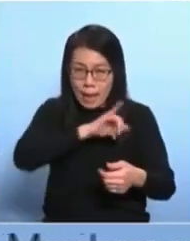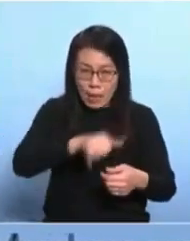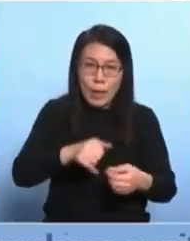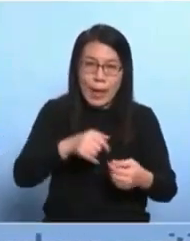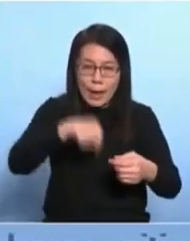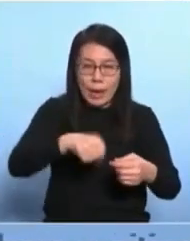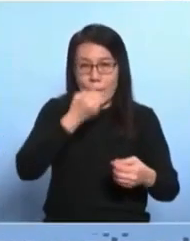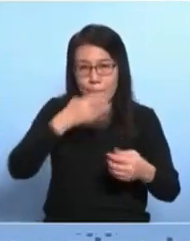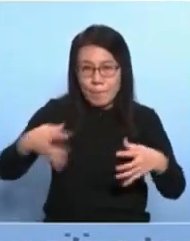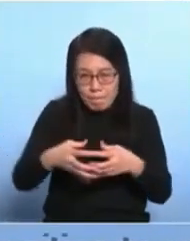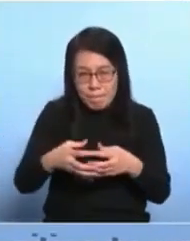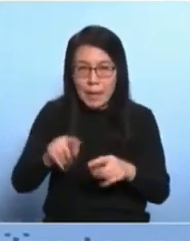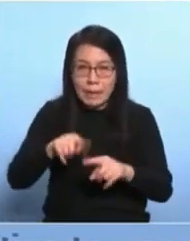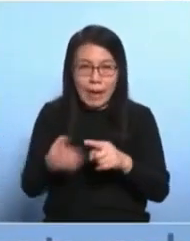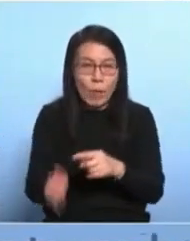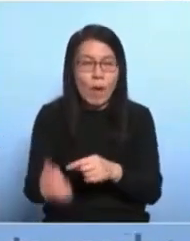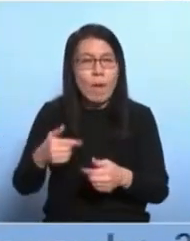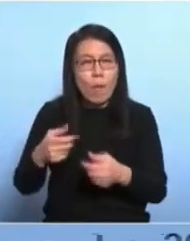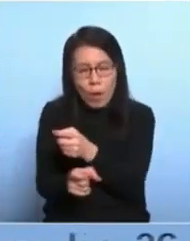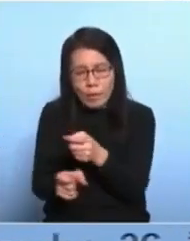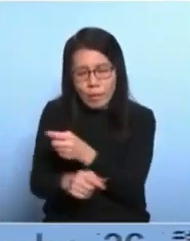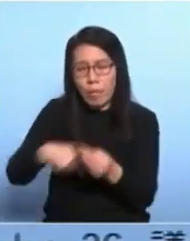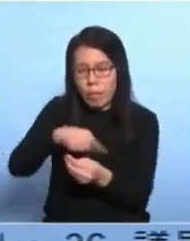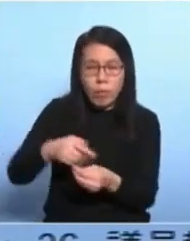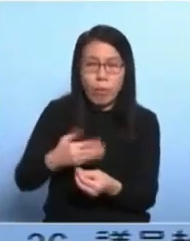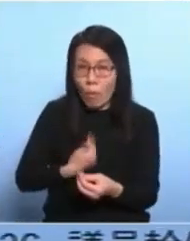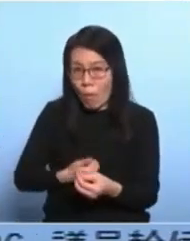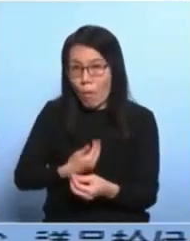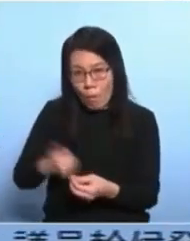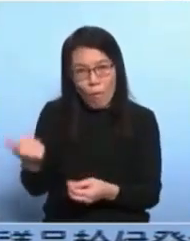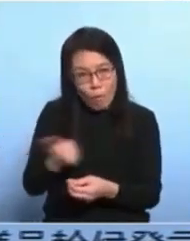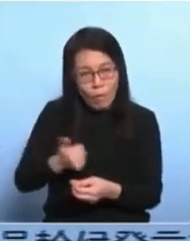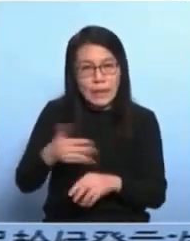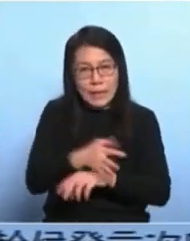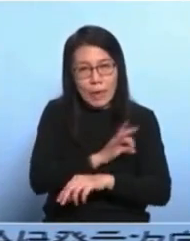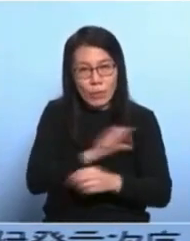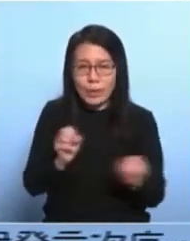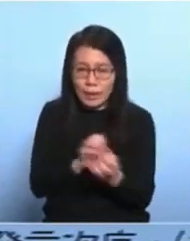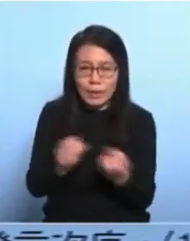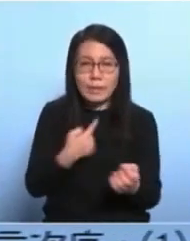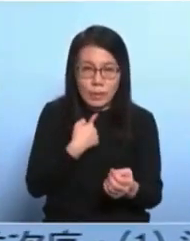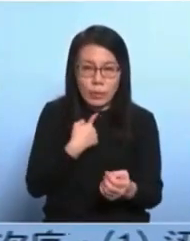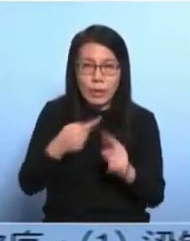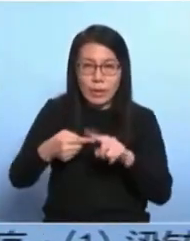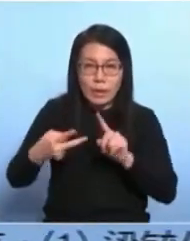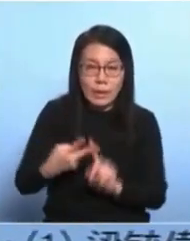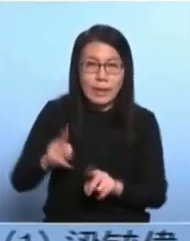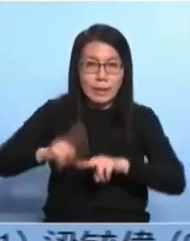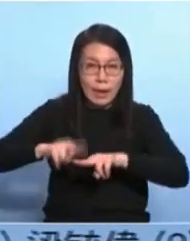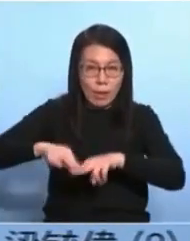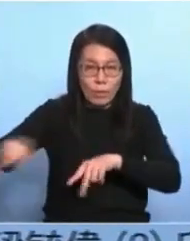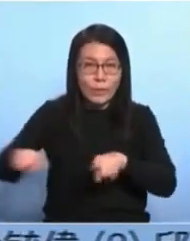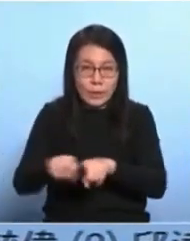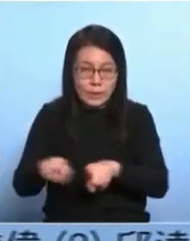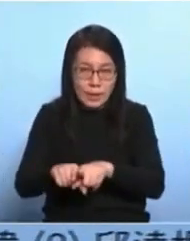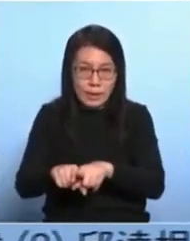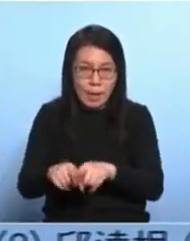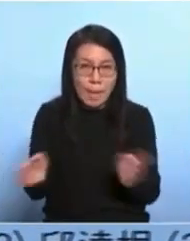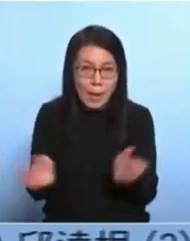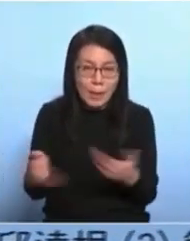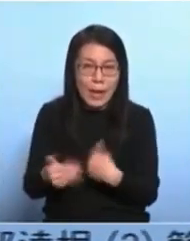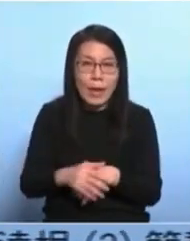宣傳，營造大灣區一流營商環境的良好輿論氣氛和社會討論。第二就是和內地共同